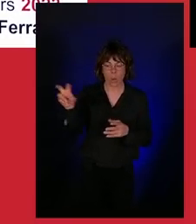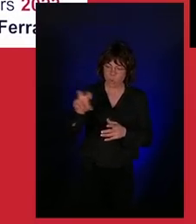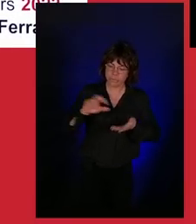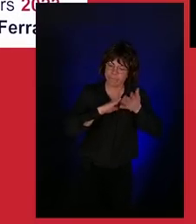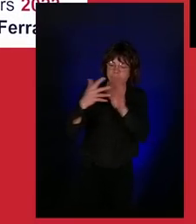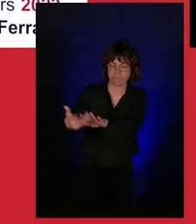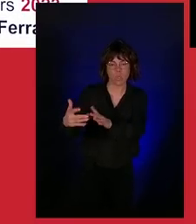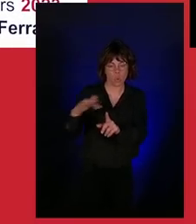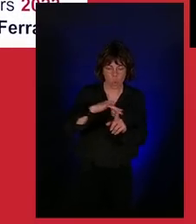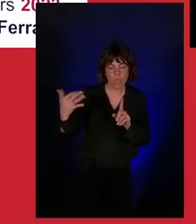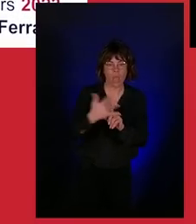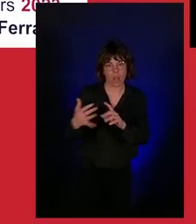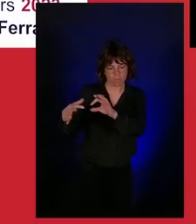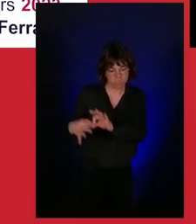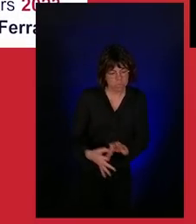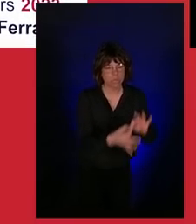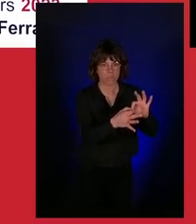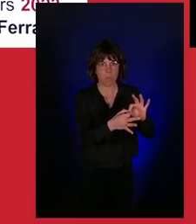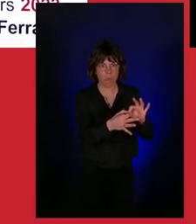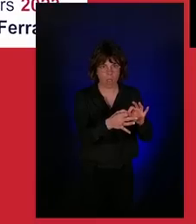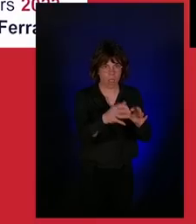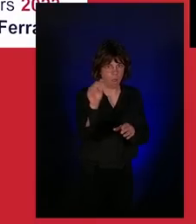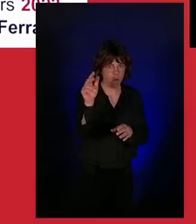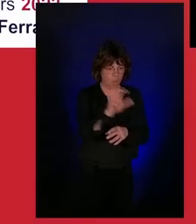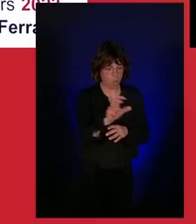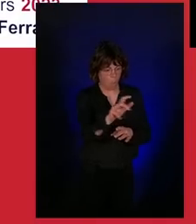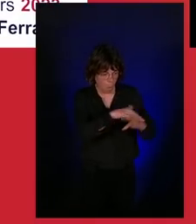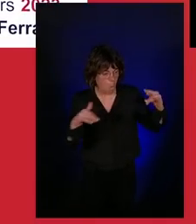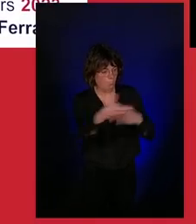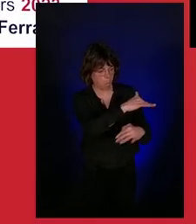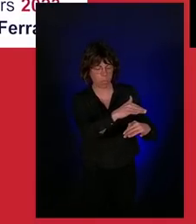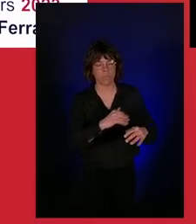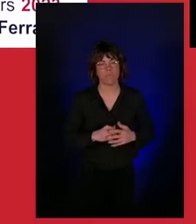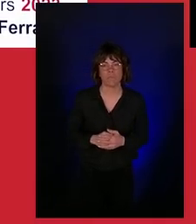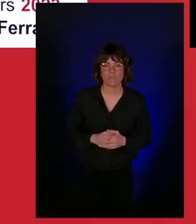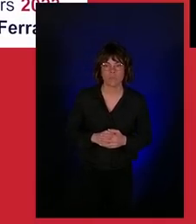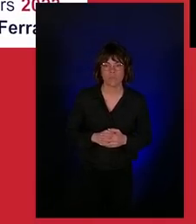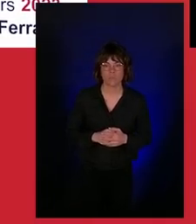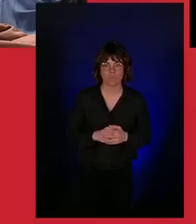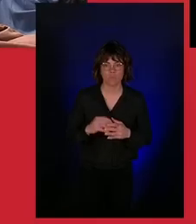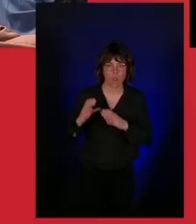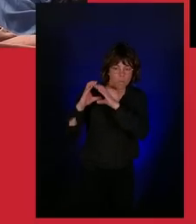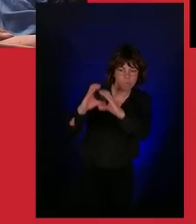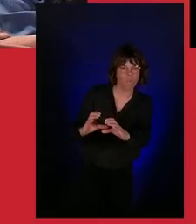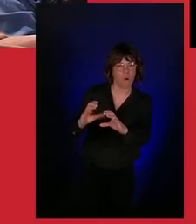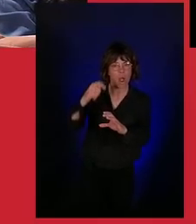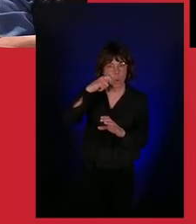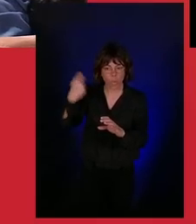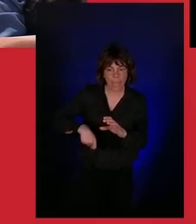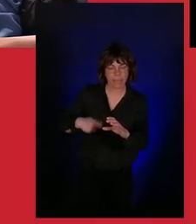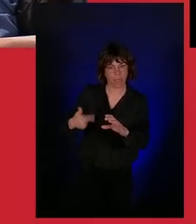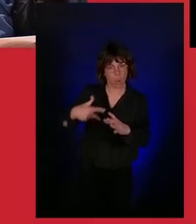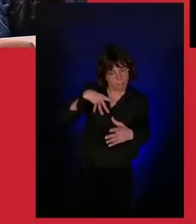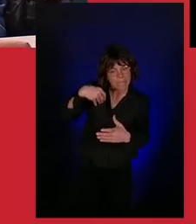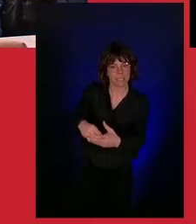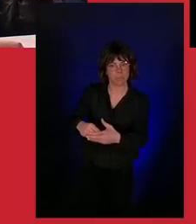sociales liant enjeux sociaux et environnementaux. Le convoi syndical pour l'Ukraine, notre